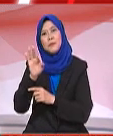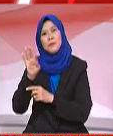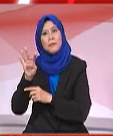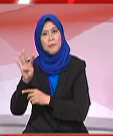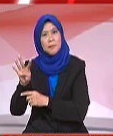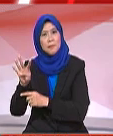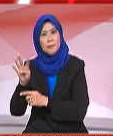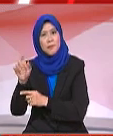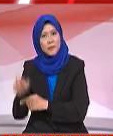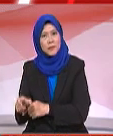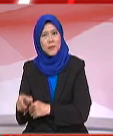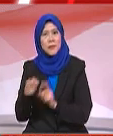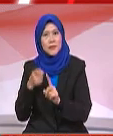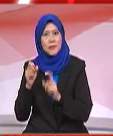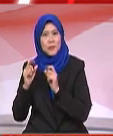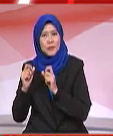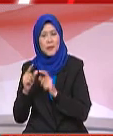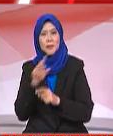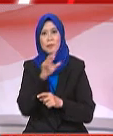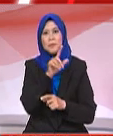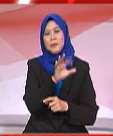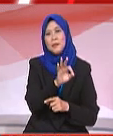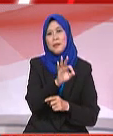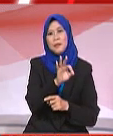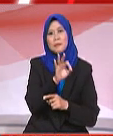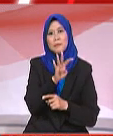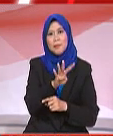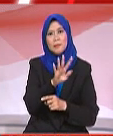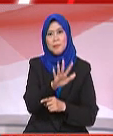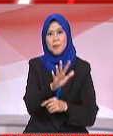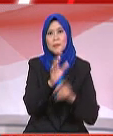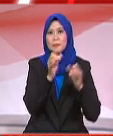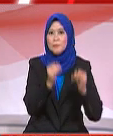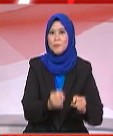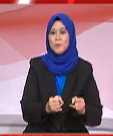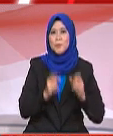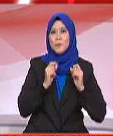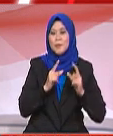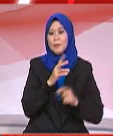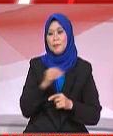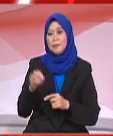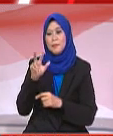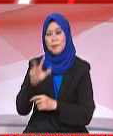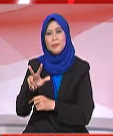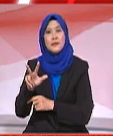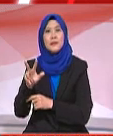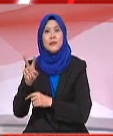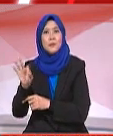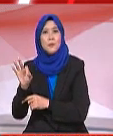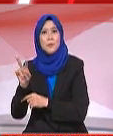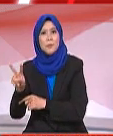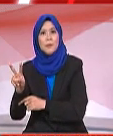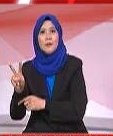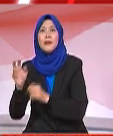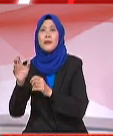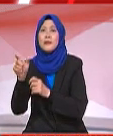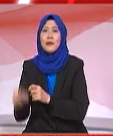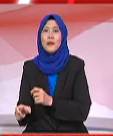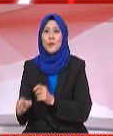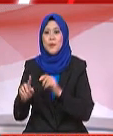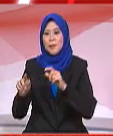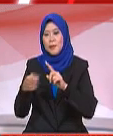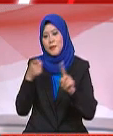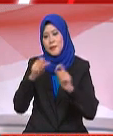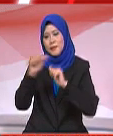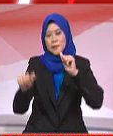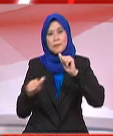calon sekolah menengah swasta, 945 calon persendirian dan 362 orang lagi adalah calon bawah agensi